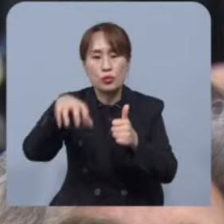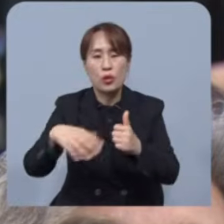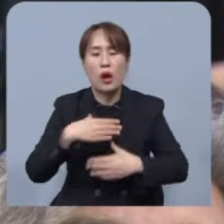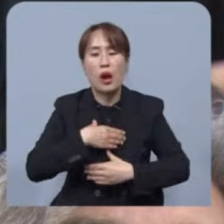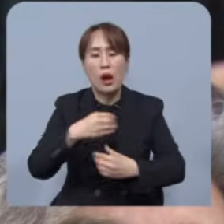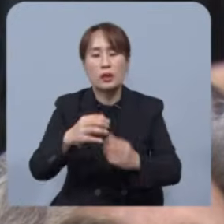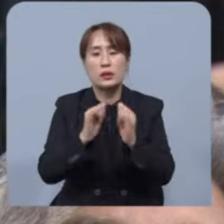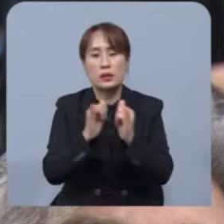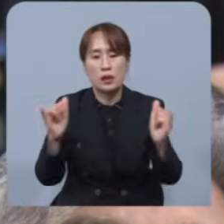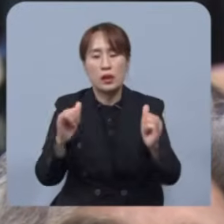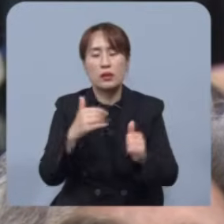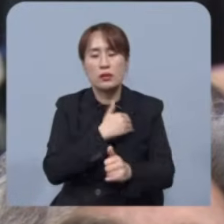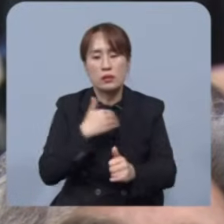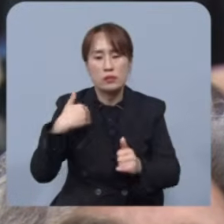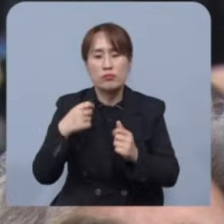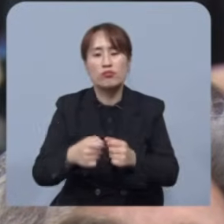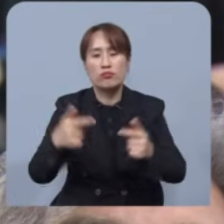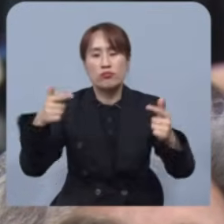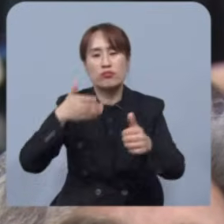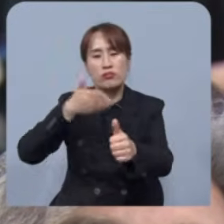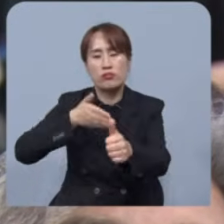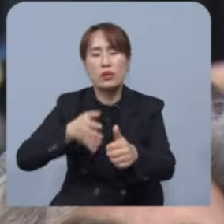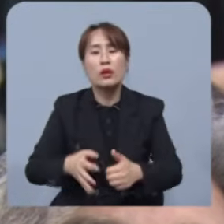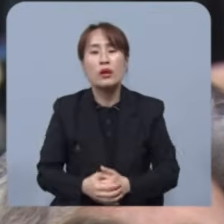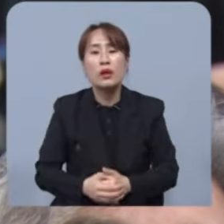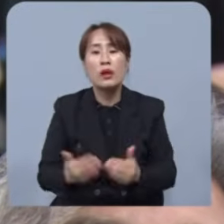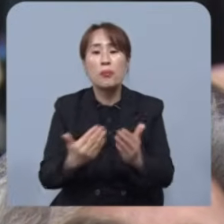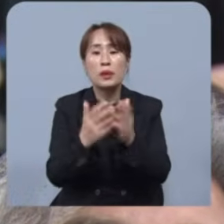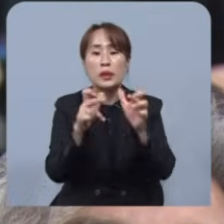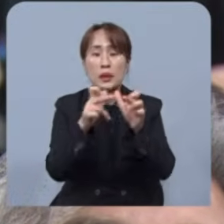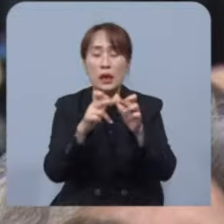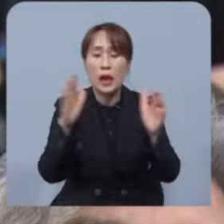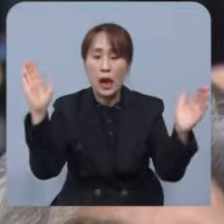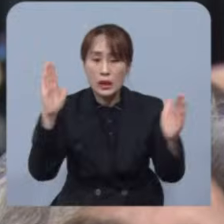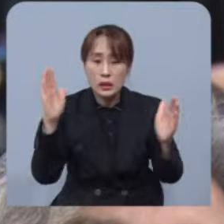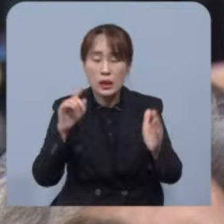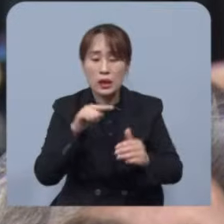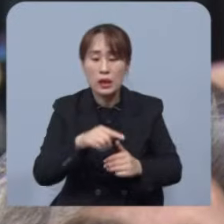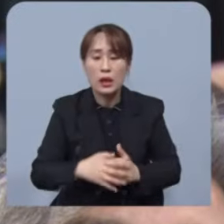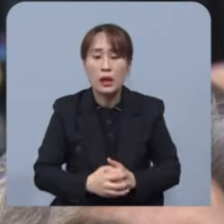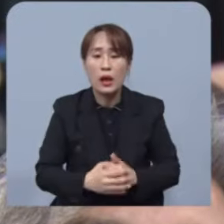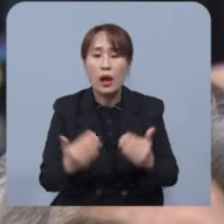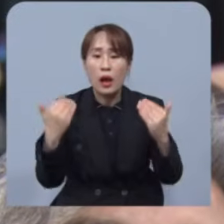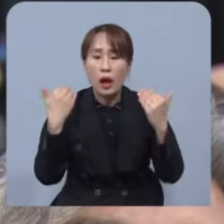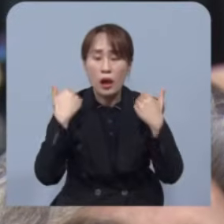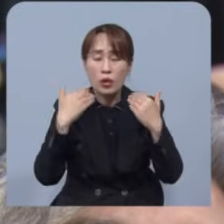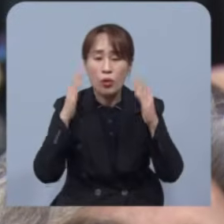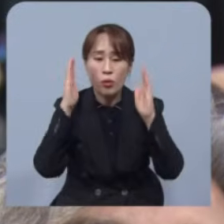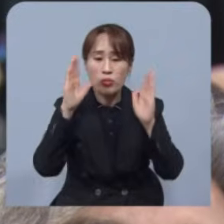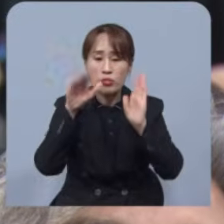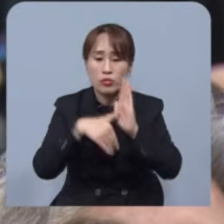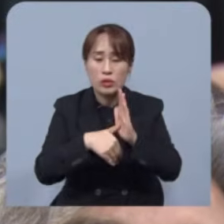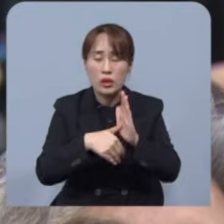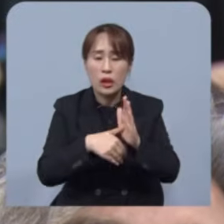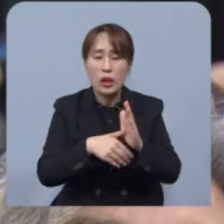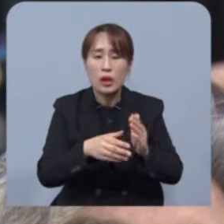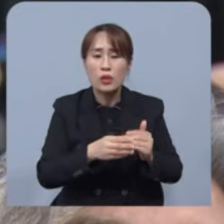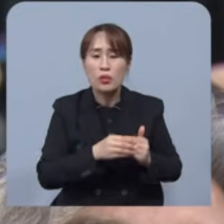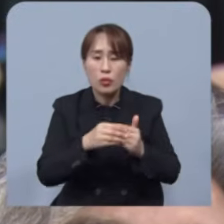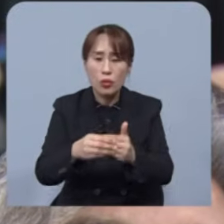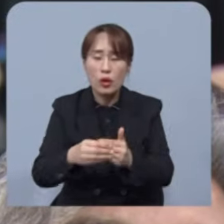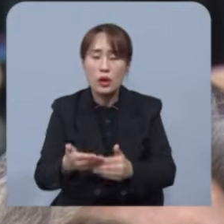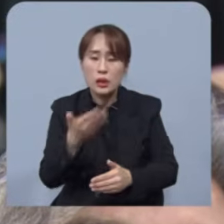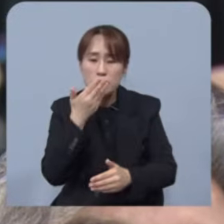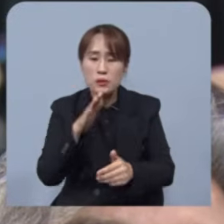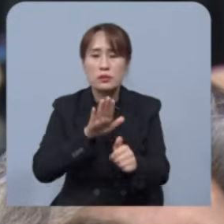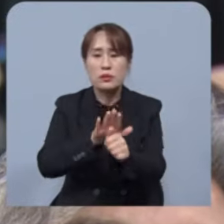안전한 인력이 충원되길 바라겠습니다. 발달장애 아동들이 학교에서 수업 진행, 이동, 급식 보조